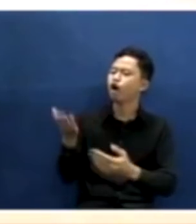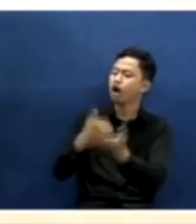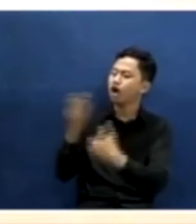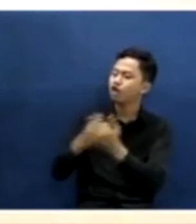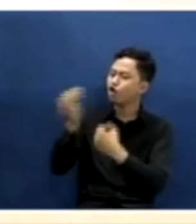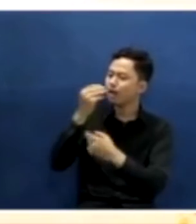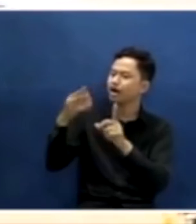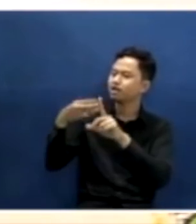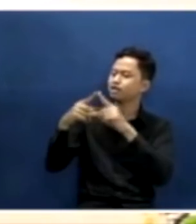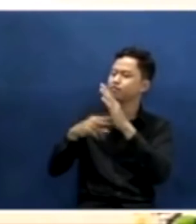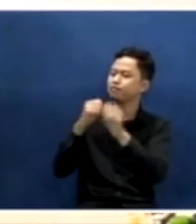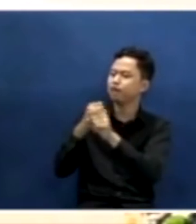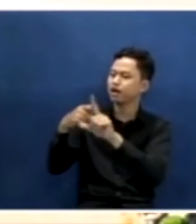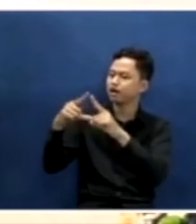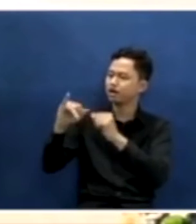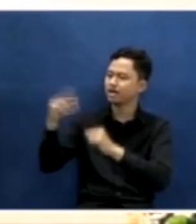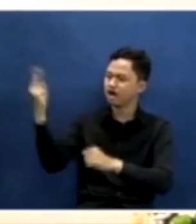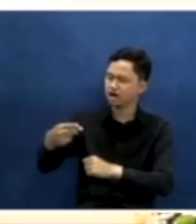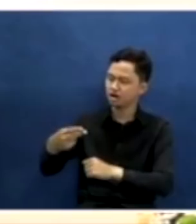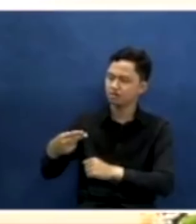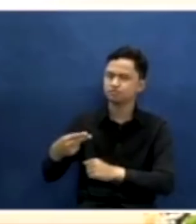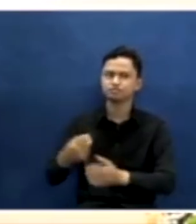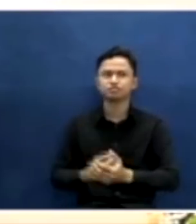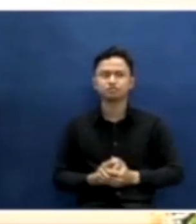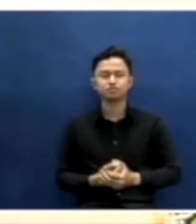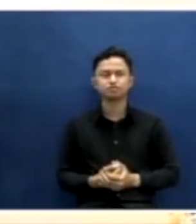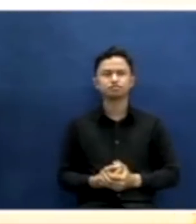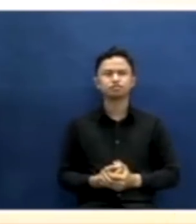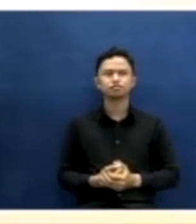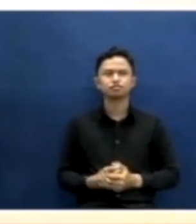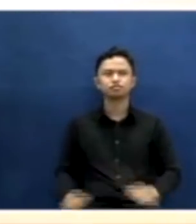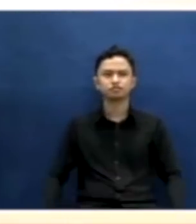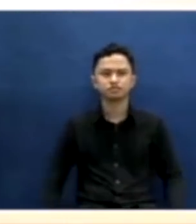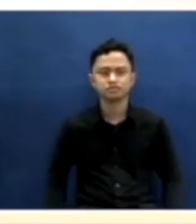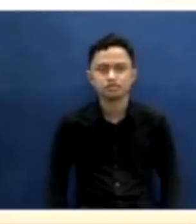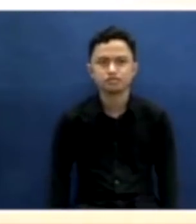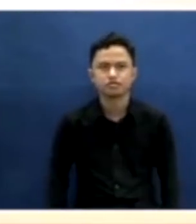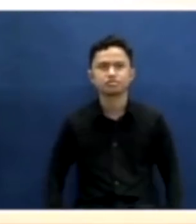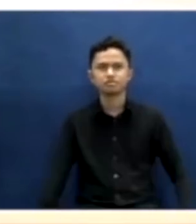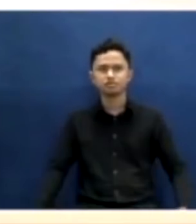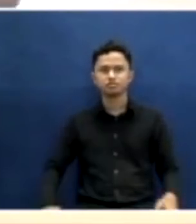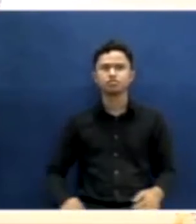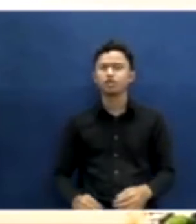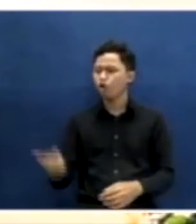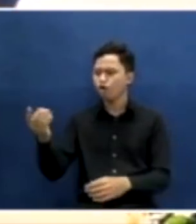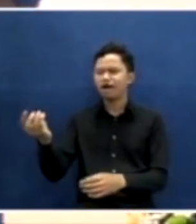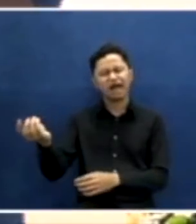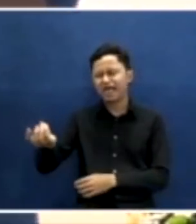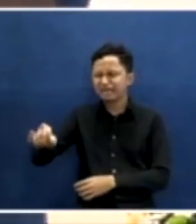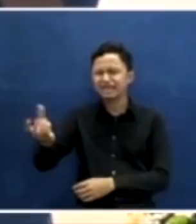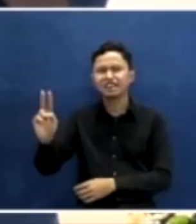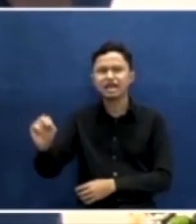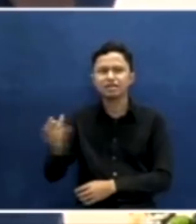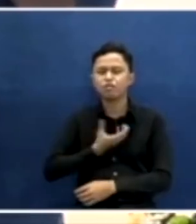produsen yang haram itu adalah orang-orang musyrik dan koloni-koloni nya iblis maka kemudian hampir mereka itu memakan bangkai ketika